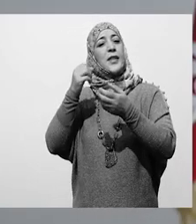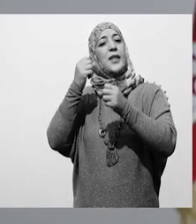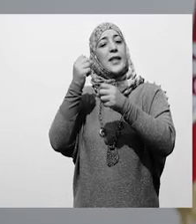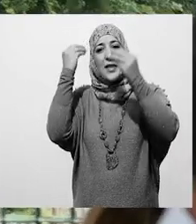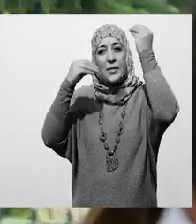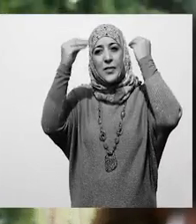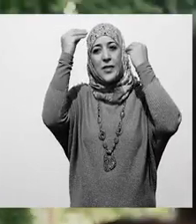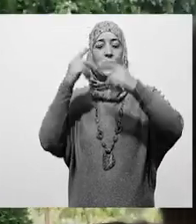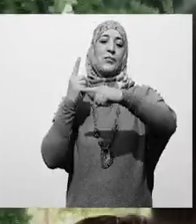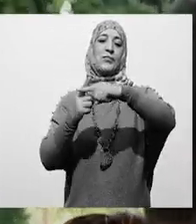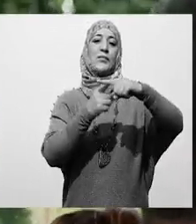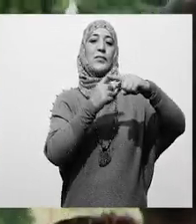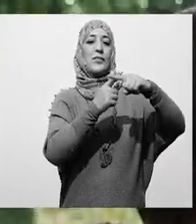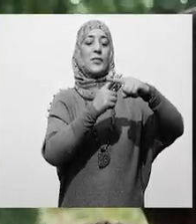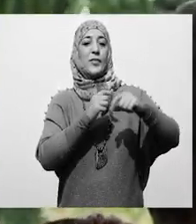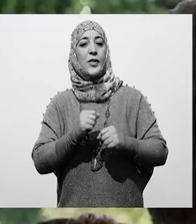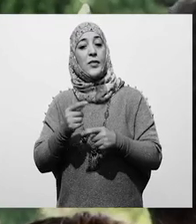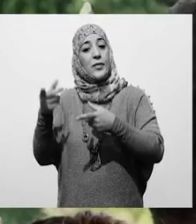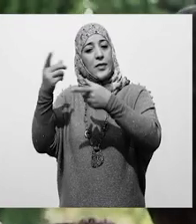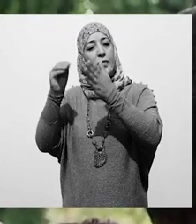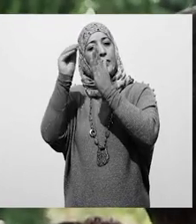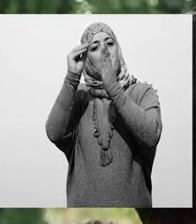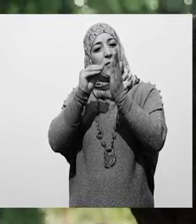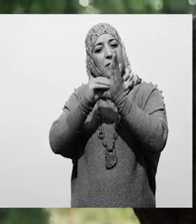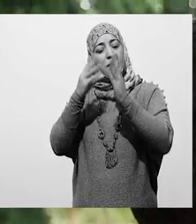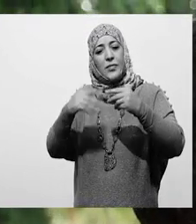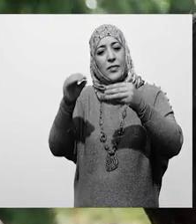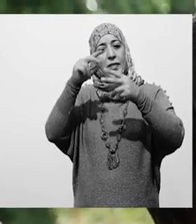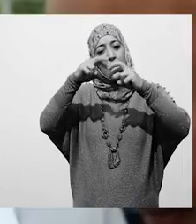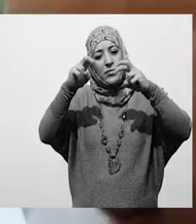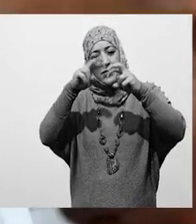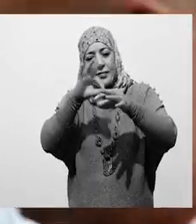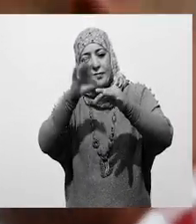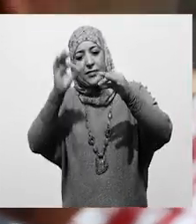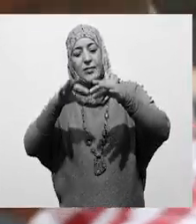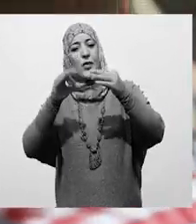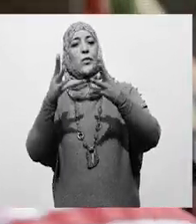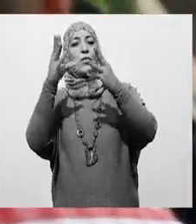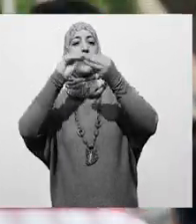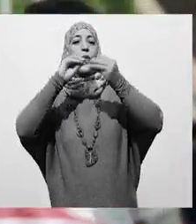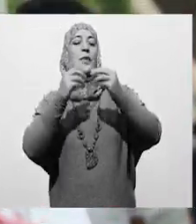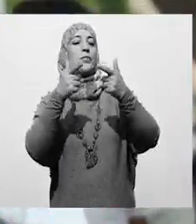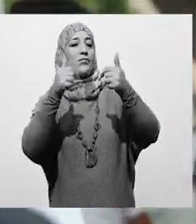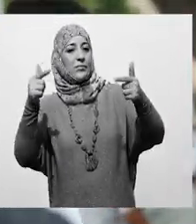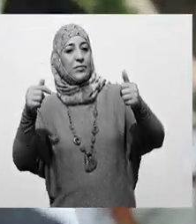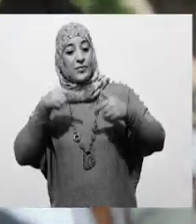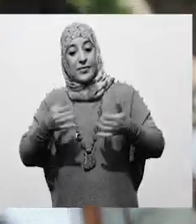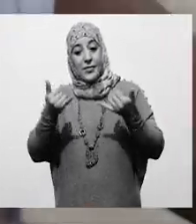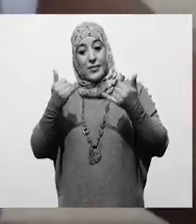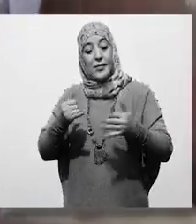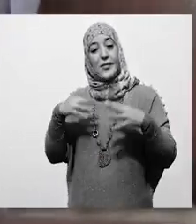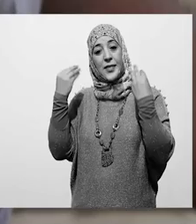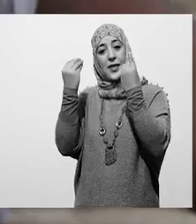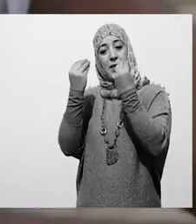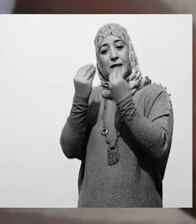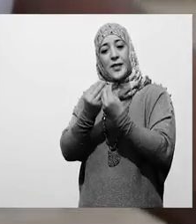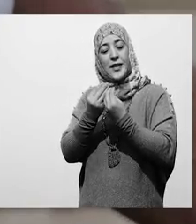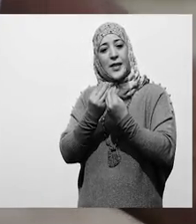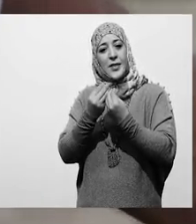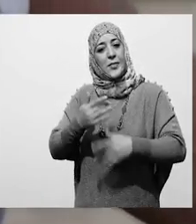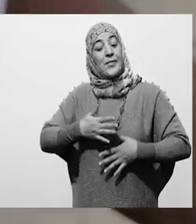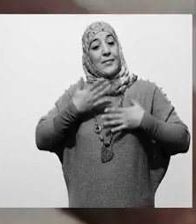et selon les recommandations d'un avc commun de résoudre pas mal de problèmes et cette fois ci c'était avec vraiment